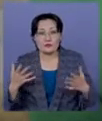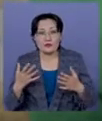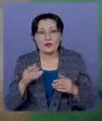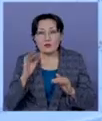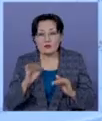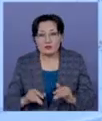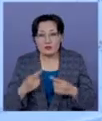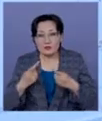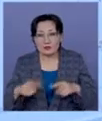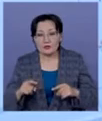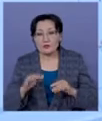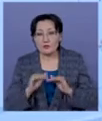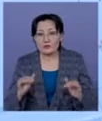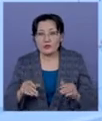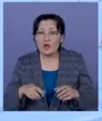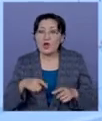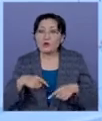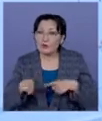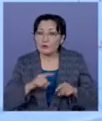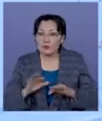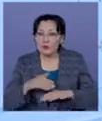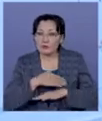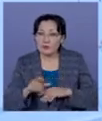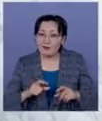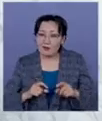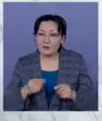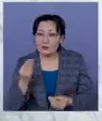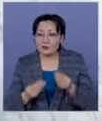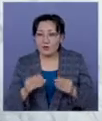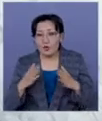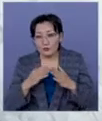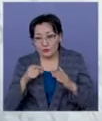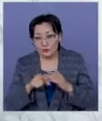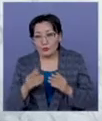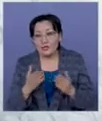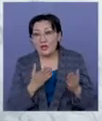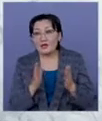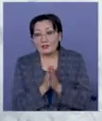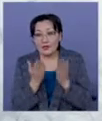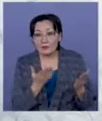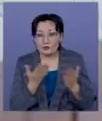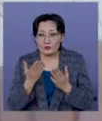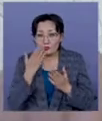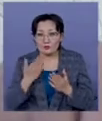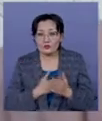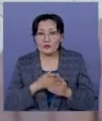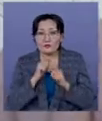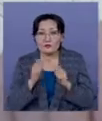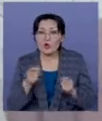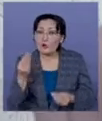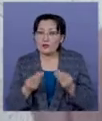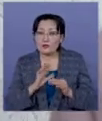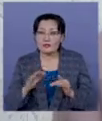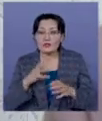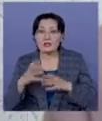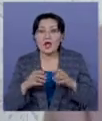Кішкентайынан өзге жеткіншектер секілді доп қуып, далада асық ойнағаннан үйде отырып, кітап оқығанды жаны сүйеді. Сыйлыққа түрлі ойыншықтардан гөрі